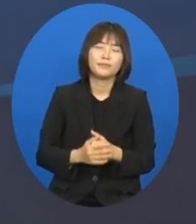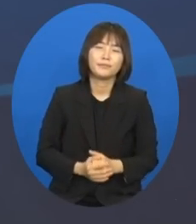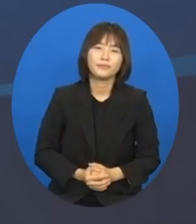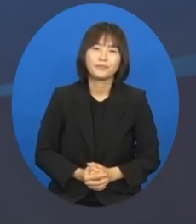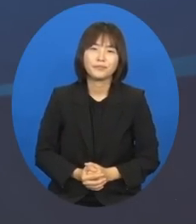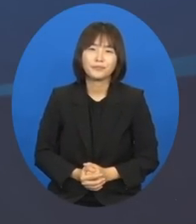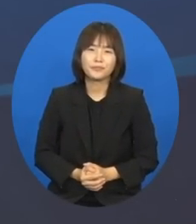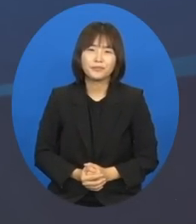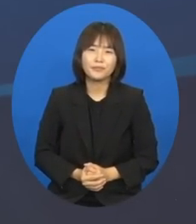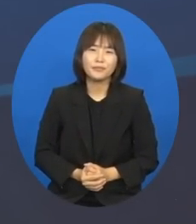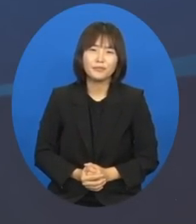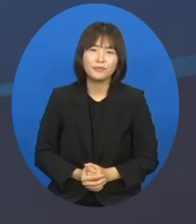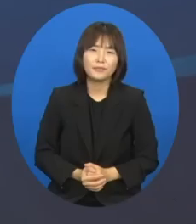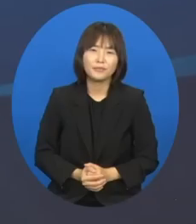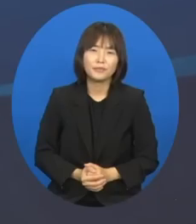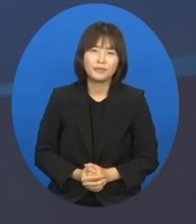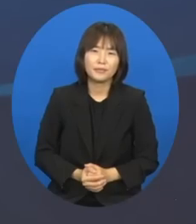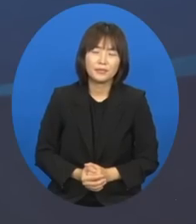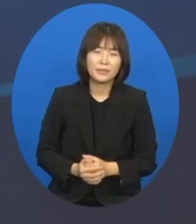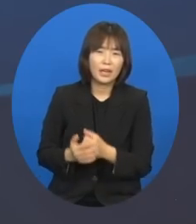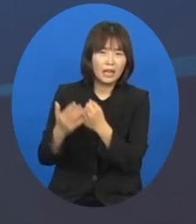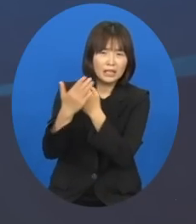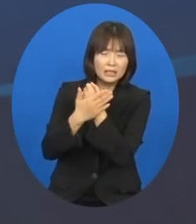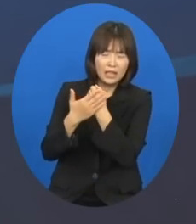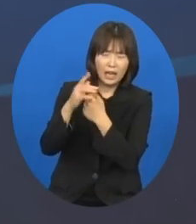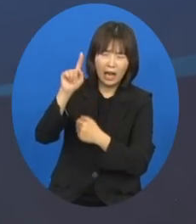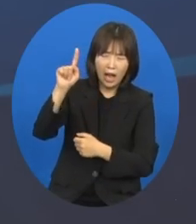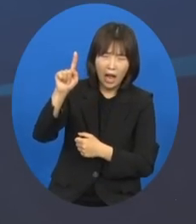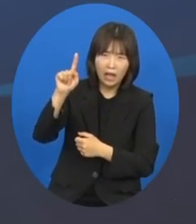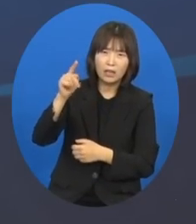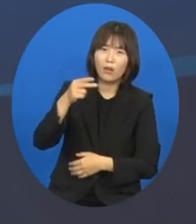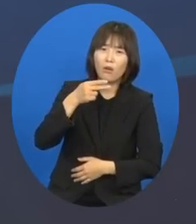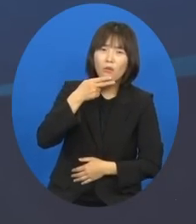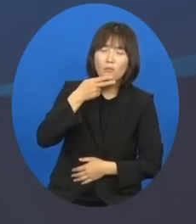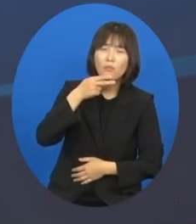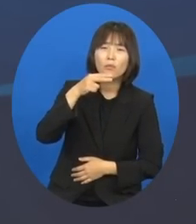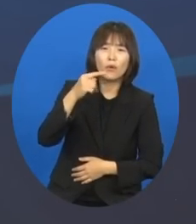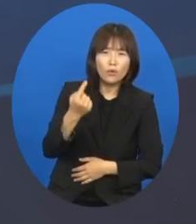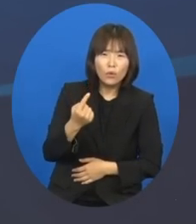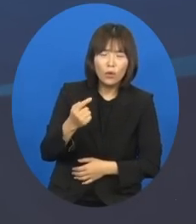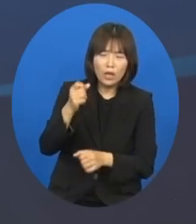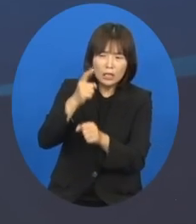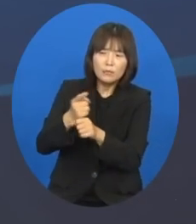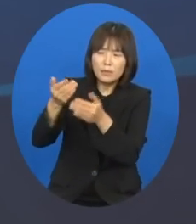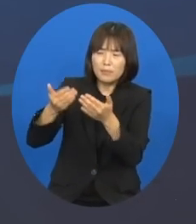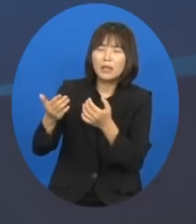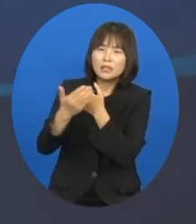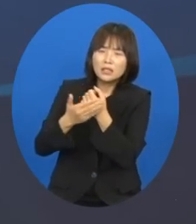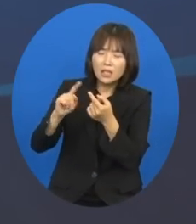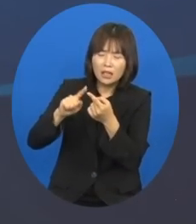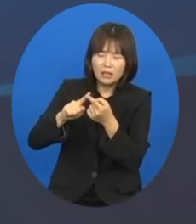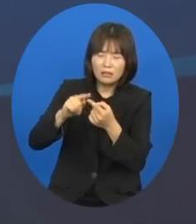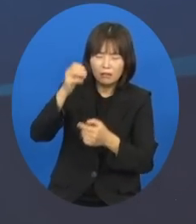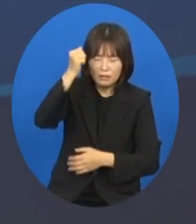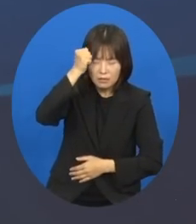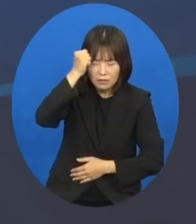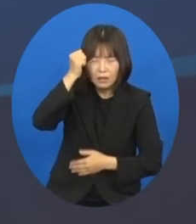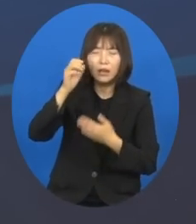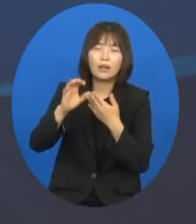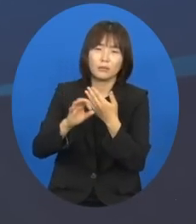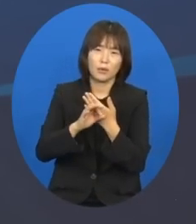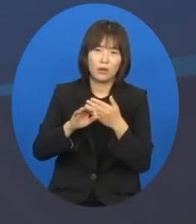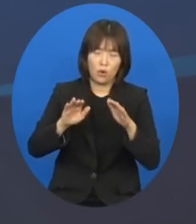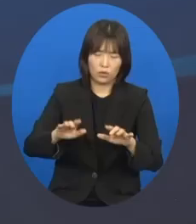아무런 은혜가 내 살아가는 날 동안 임하지 않아도 이미 주신 은혜만 잊어버리지 않아도 나는 오늘을